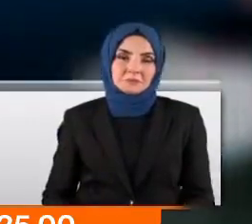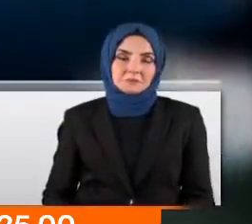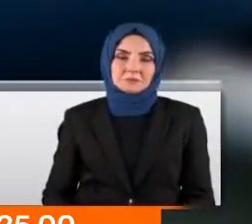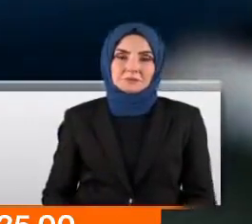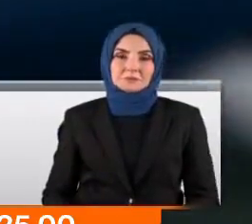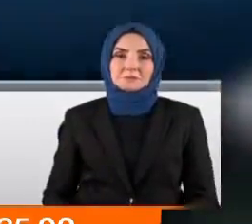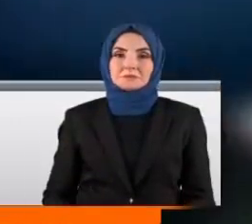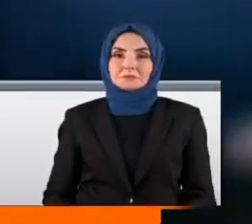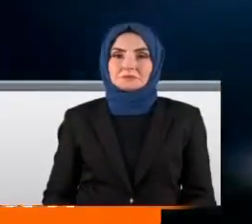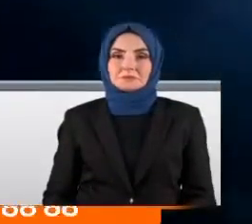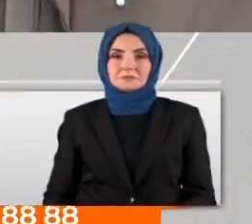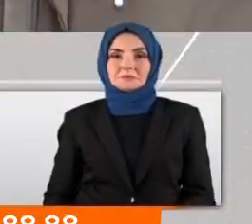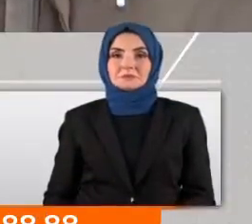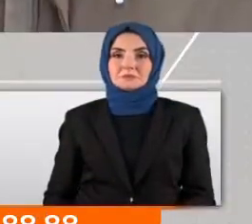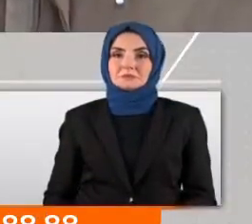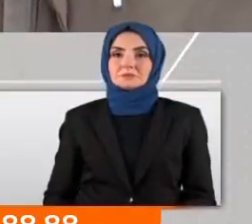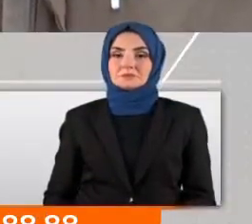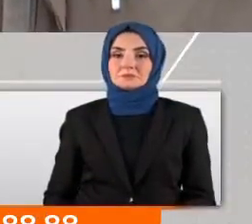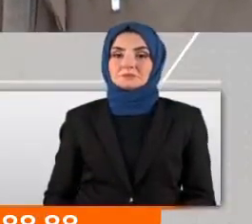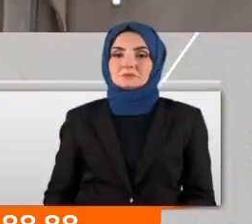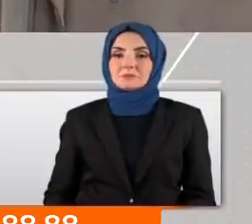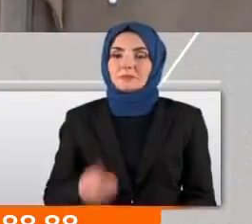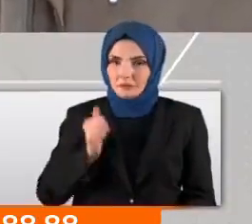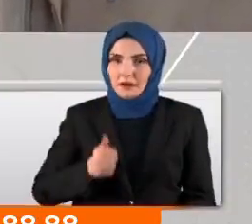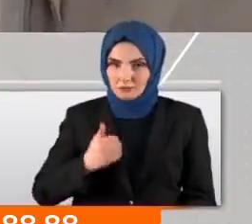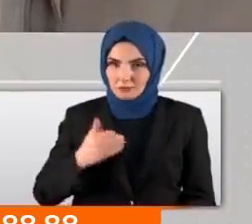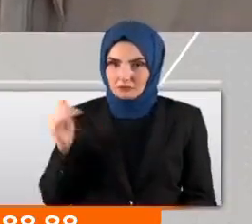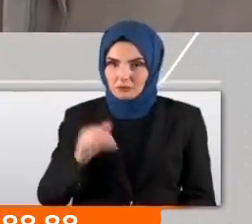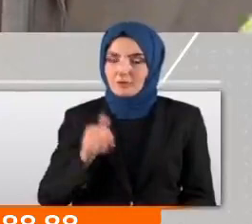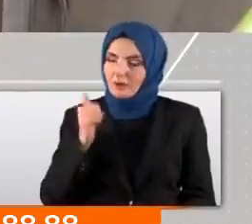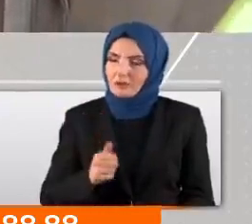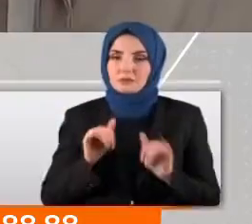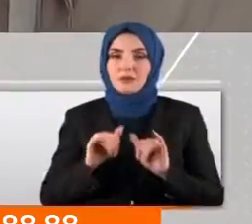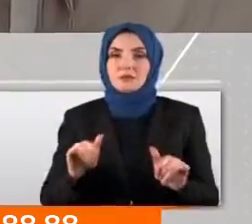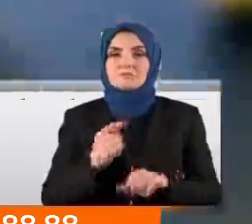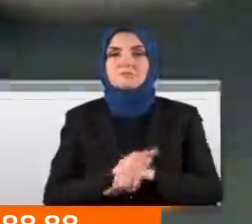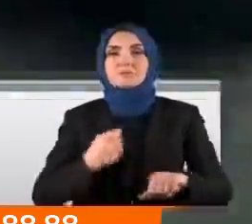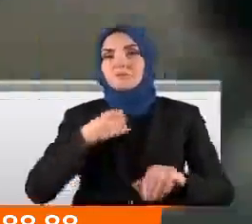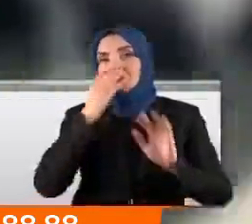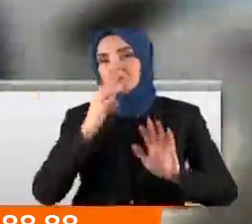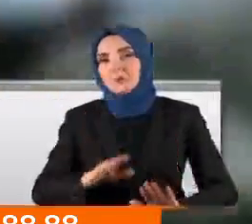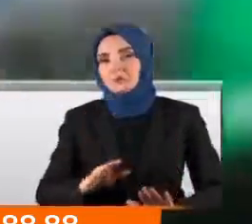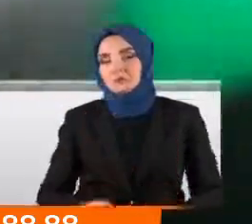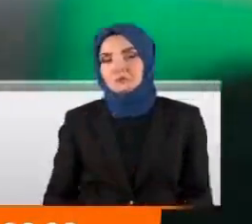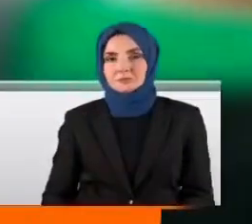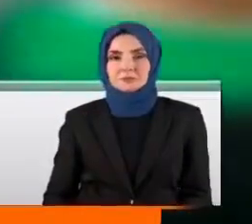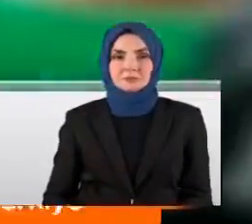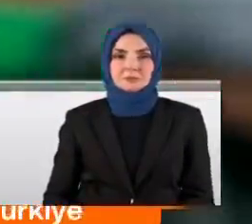gönderemiyoruz diyor aracımız yok diyor Ben mesela her gün geliyorum buraya Her gün aynı bir saat bekliyorsun yani